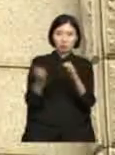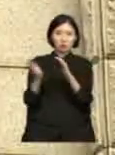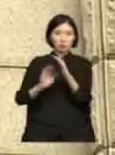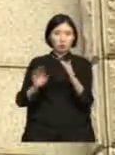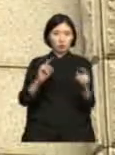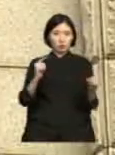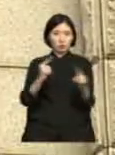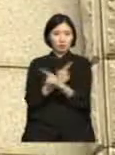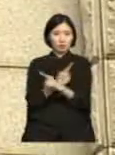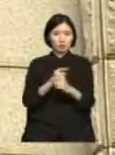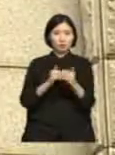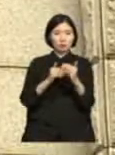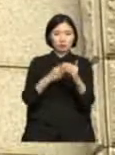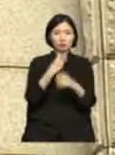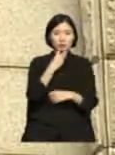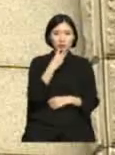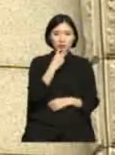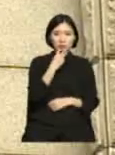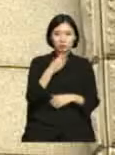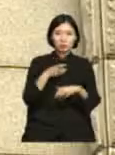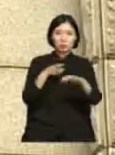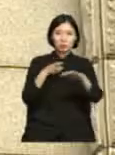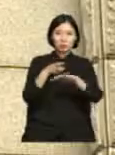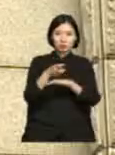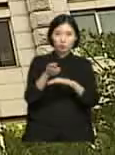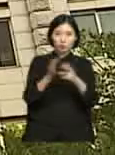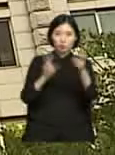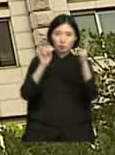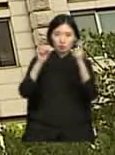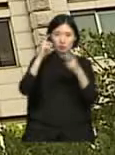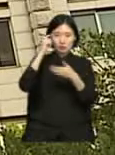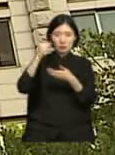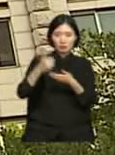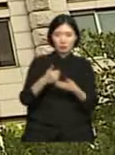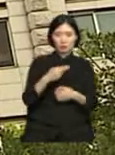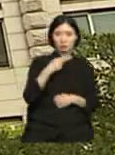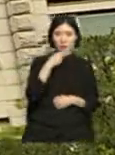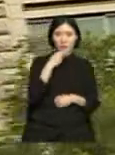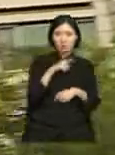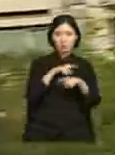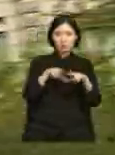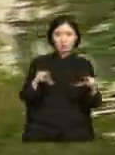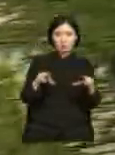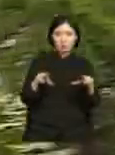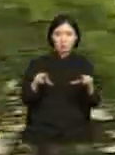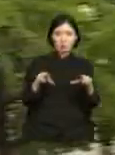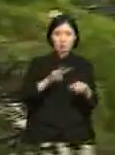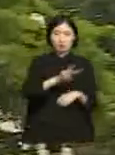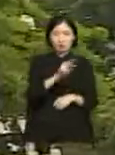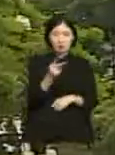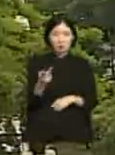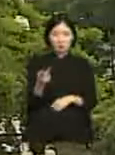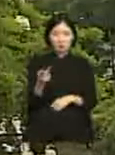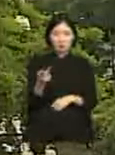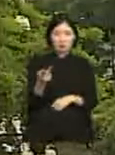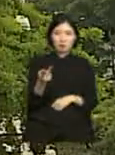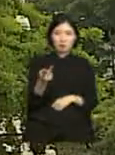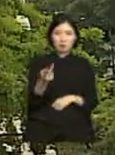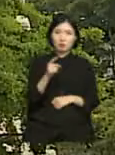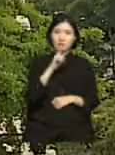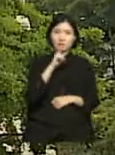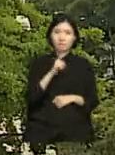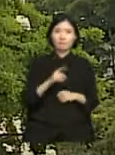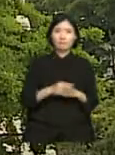전환하는 과정에서 서울시가 서울교통공사의 의견 수렴 없이 일반직 전환 시행안을 수립하고 시달했다고